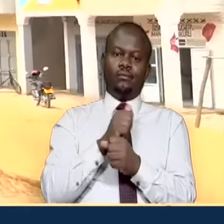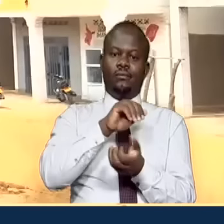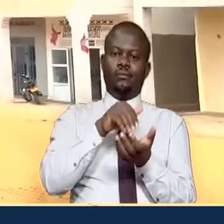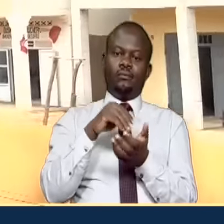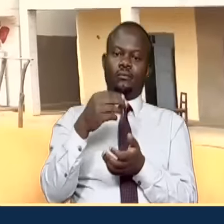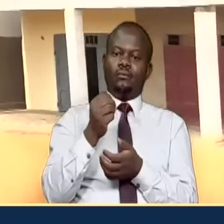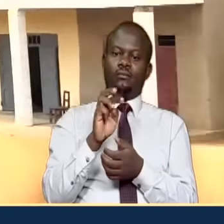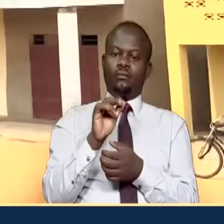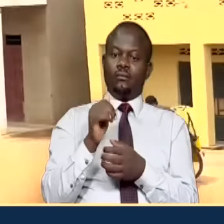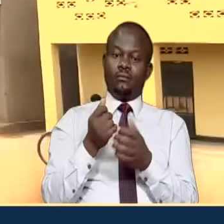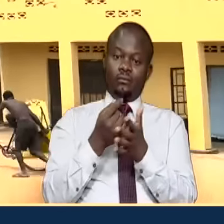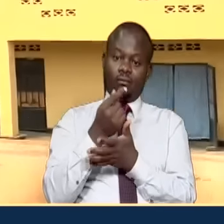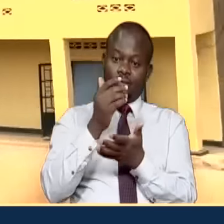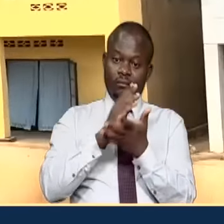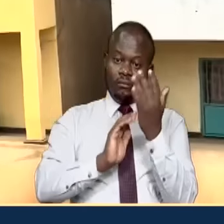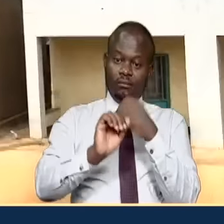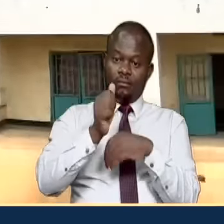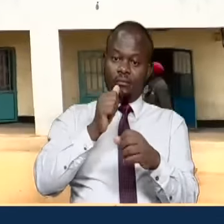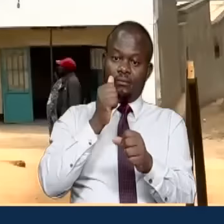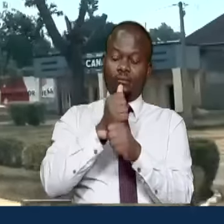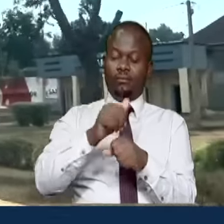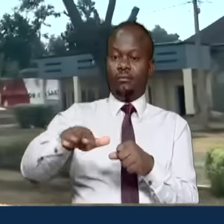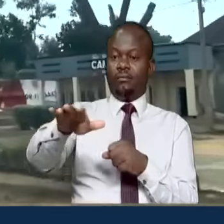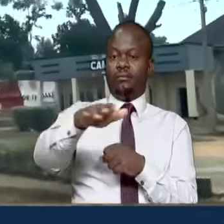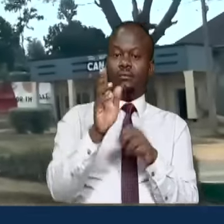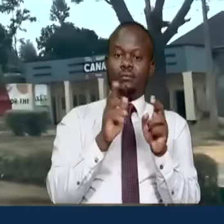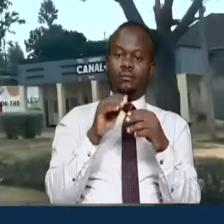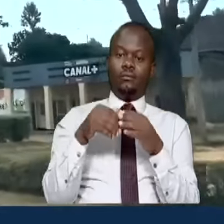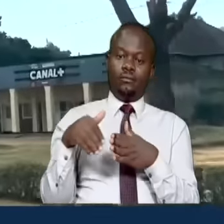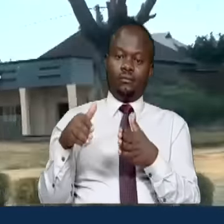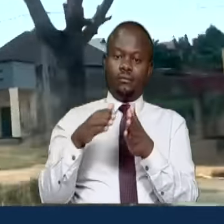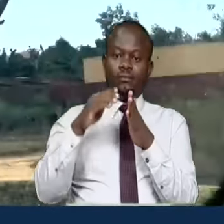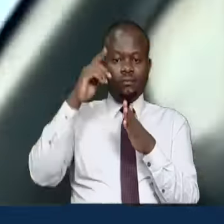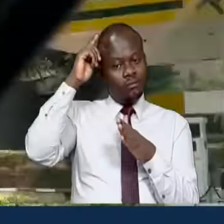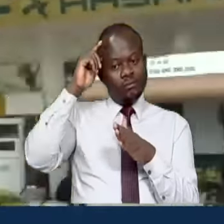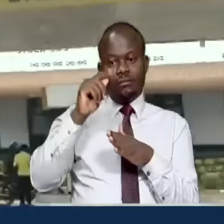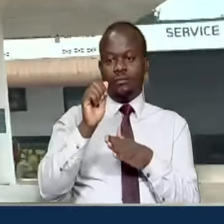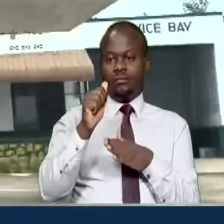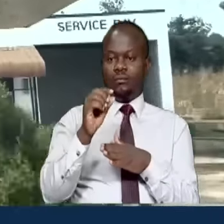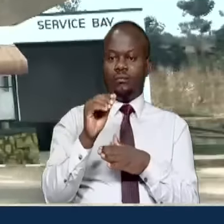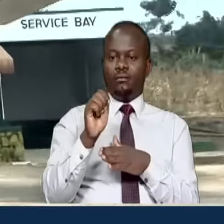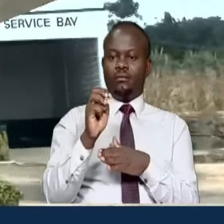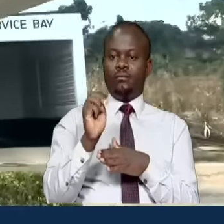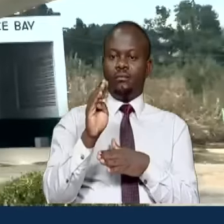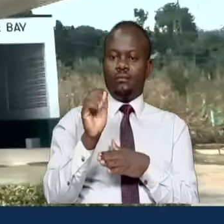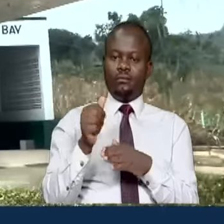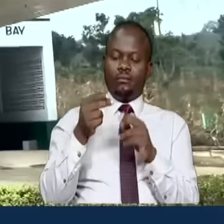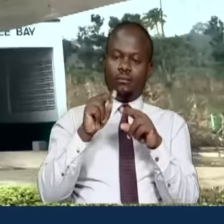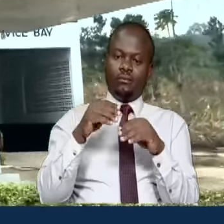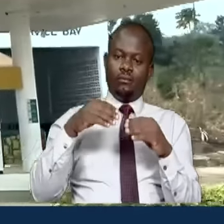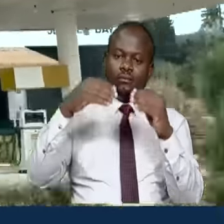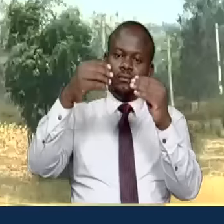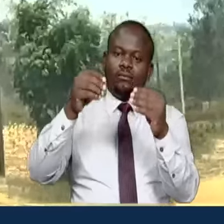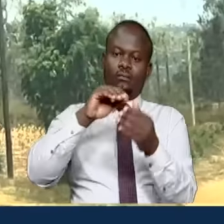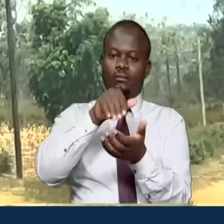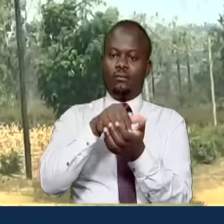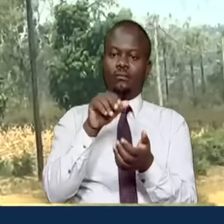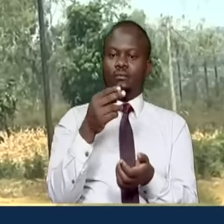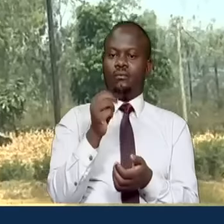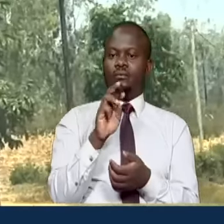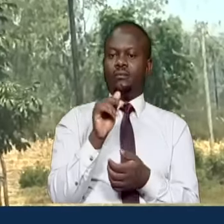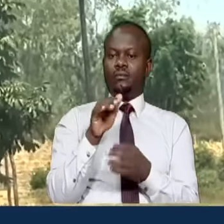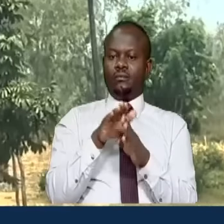Humure kwatumye bimwe mu bikorwa byakorerwaga muri ya Karangazi isanzwe iri ku muhanda wa kaburimbo Kagitumba Gabiro Kayonza Kigali bigenda byimukira muri santere ya Humure buhoro